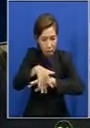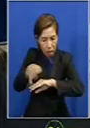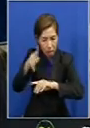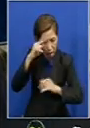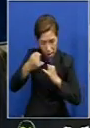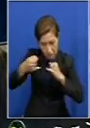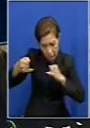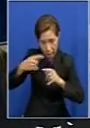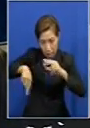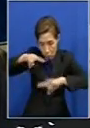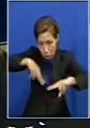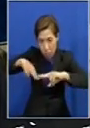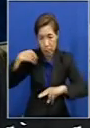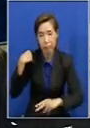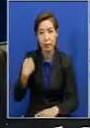ก็เ